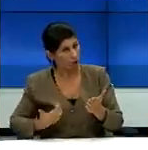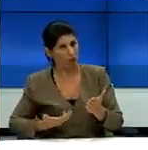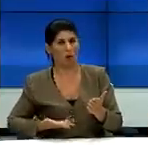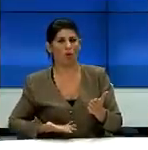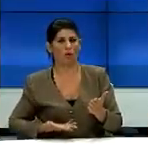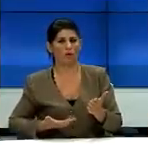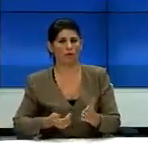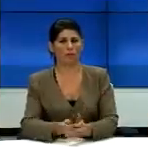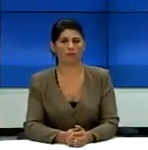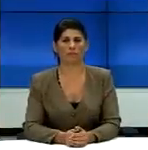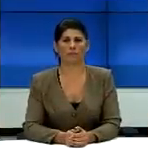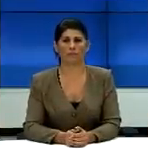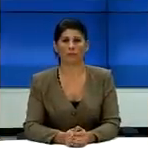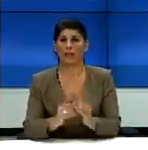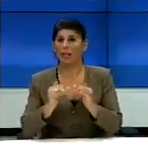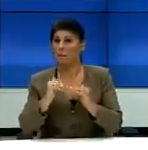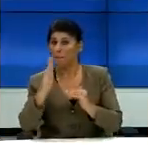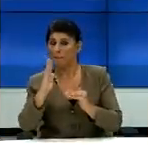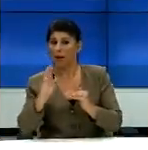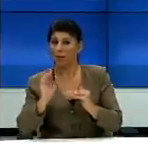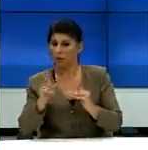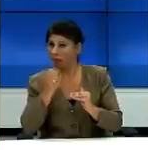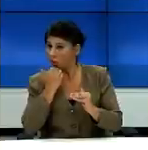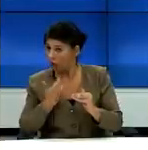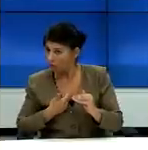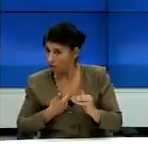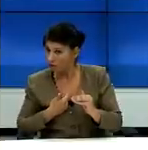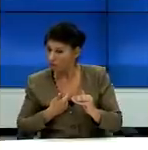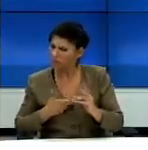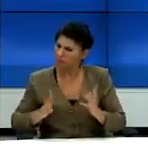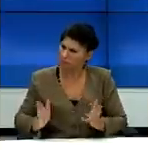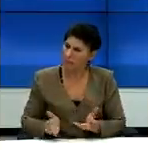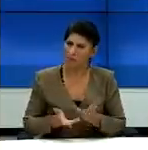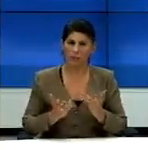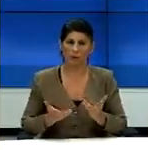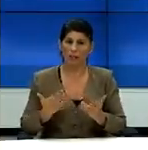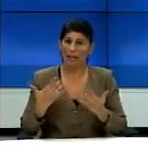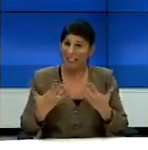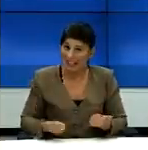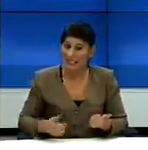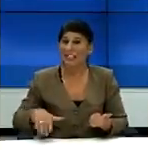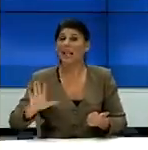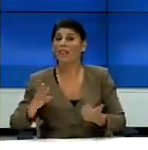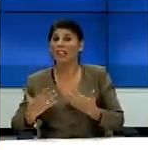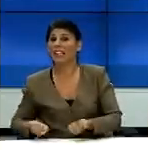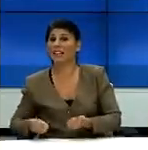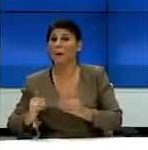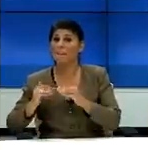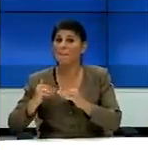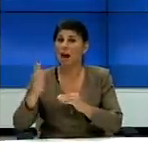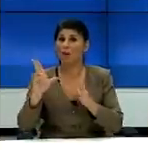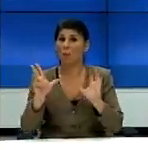μου. Ήταν πάνω από... Κάνω λάθος? Εν πάση περιπτώσει, είχατε ή δεν είχατε πάνω από